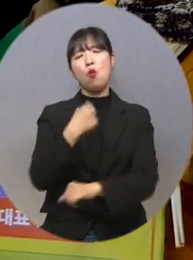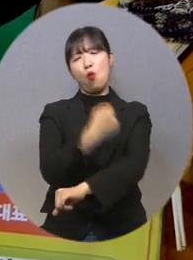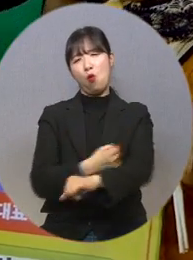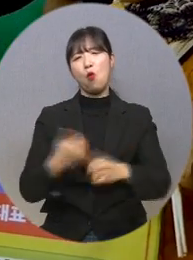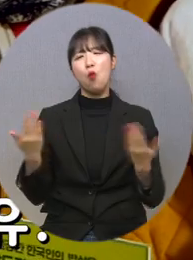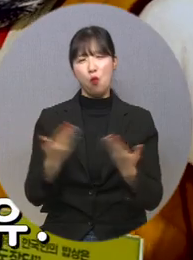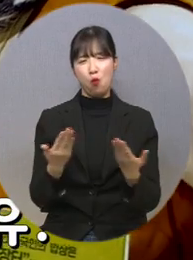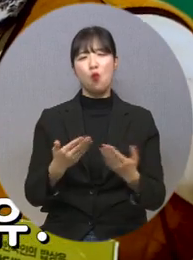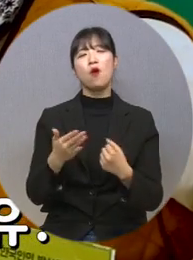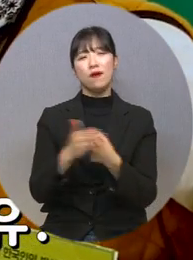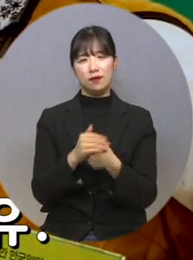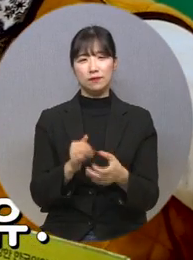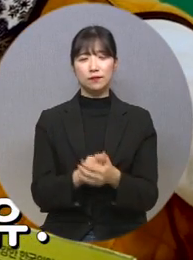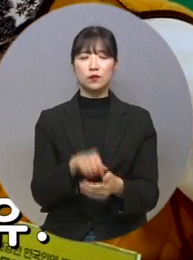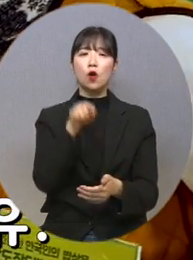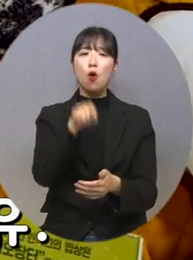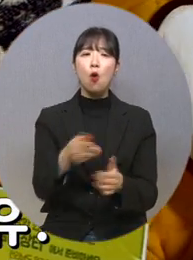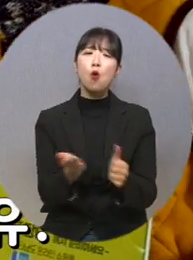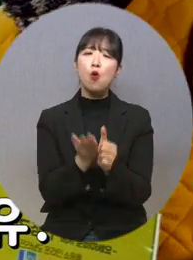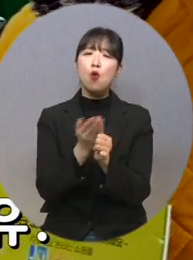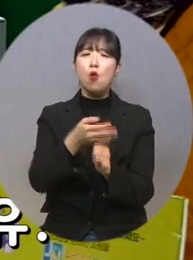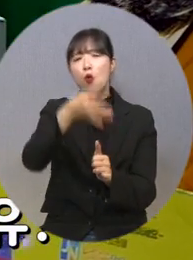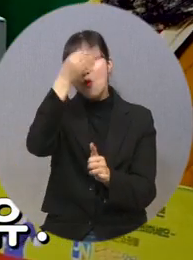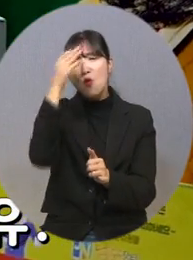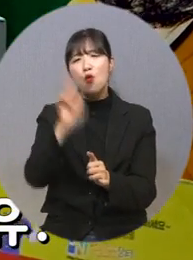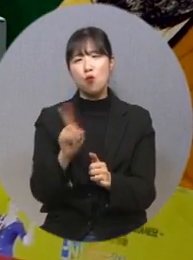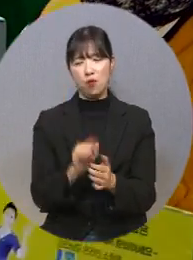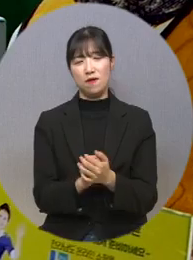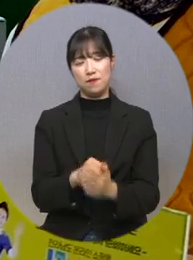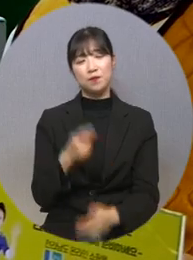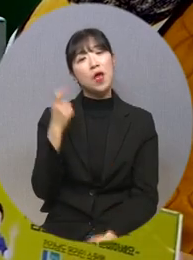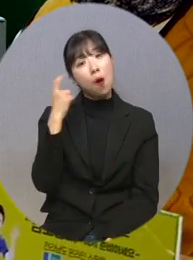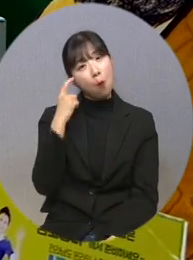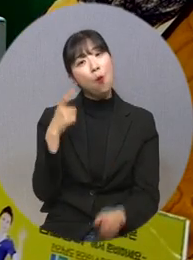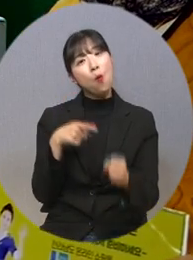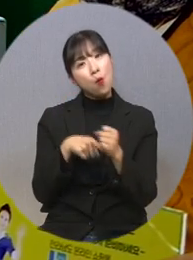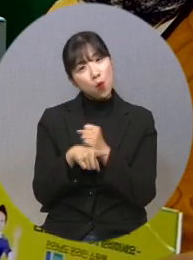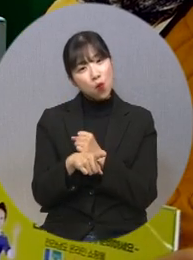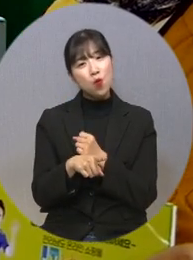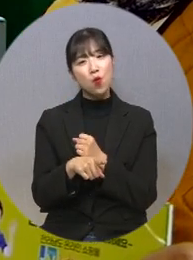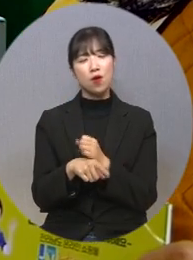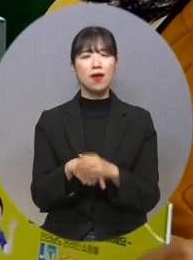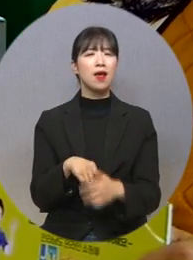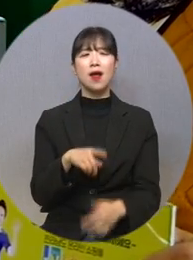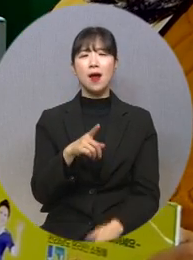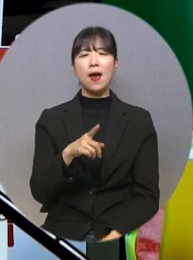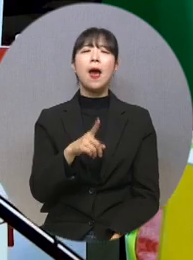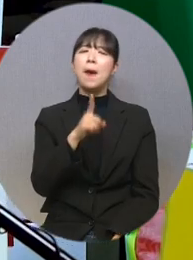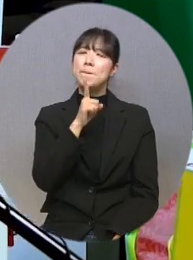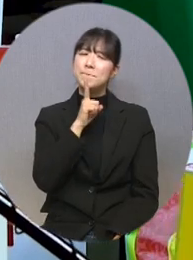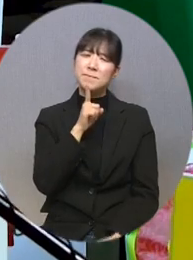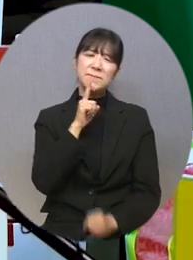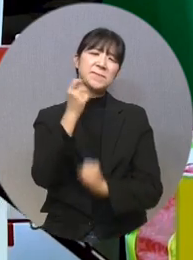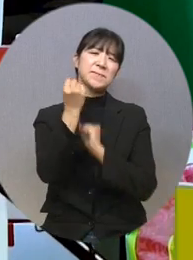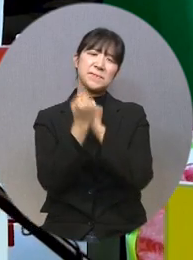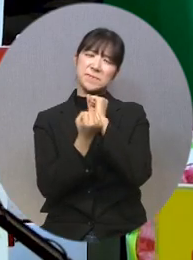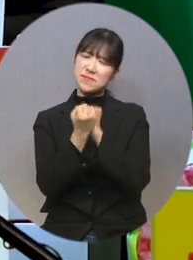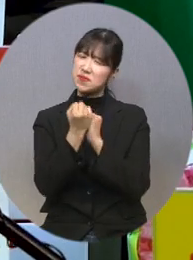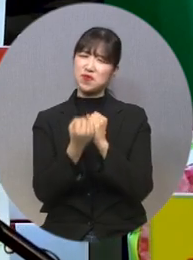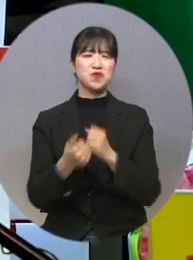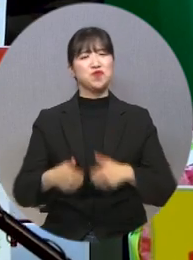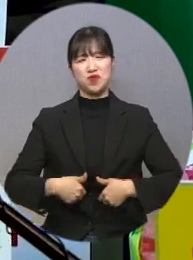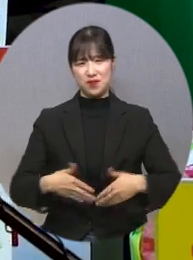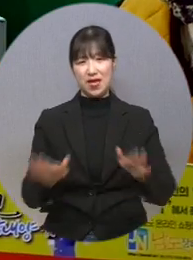만날 수가 있습니다. 어떻게 이렇게 오기를 이래요? 이 육즙이 맛이 왜 있냐고 제가 설명을 드리면 말이 필요해버리잖아요. 모든